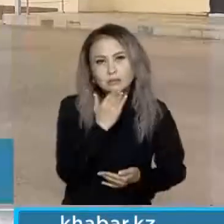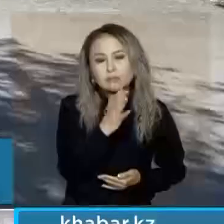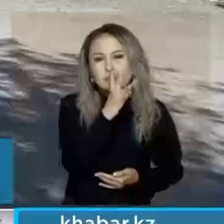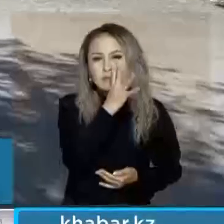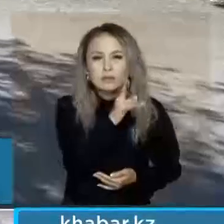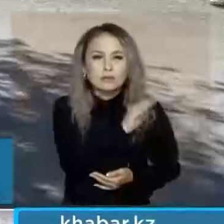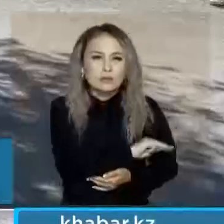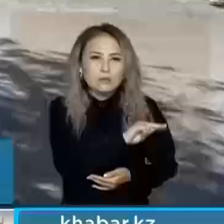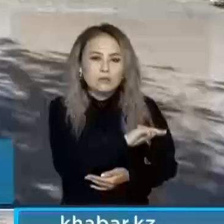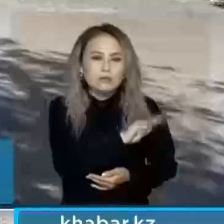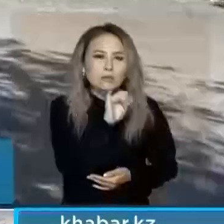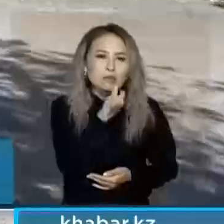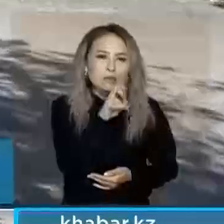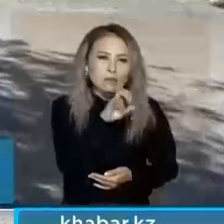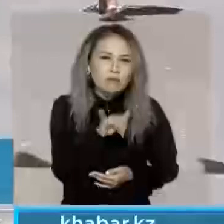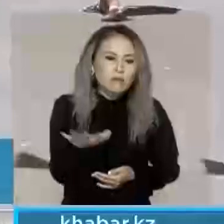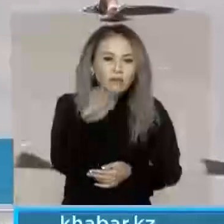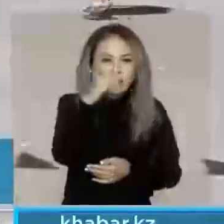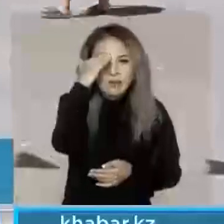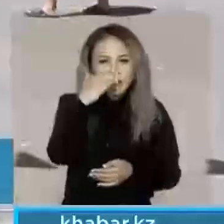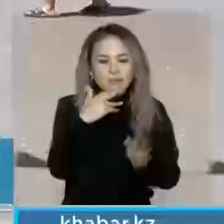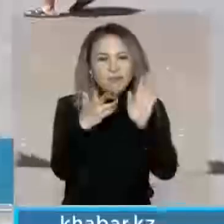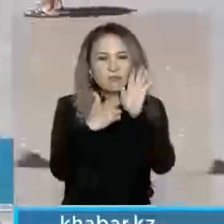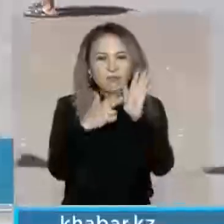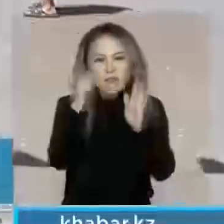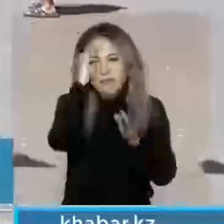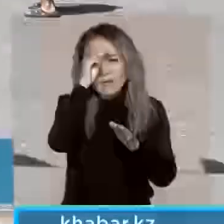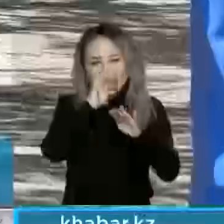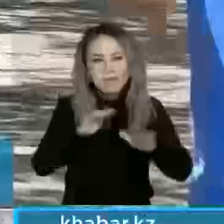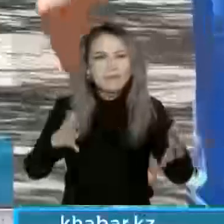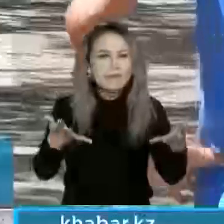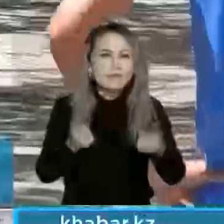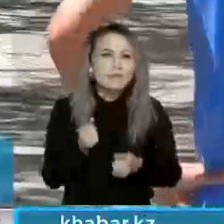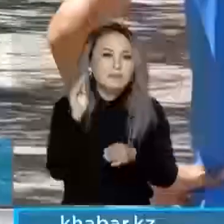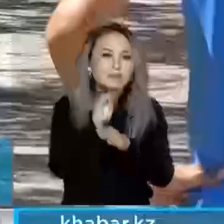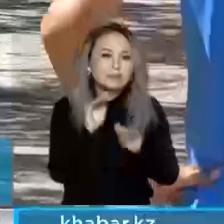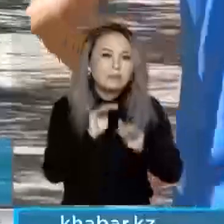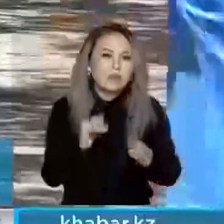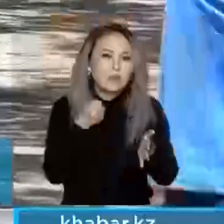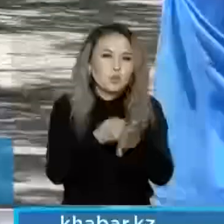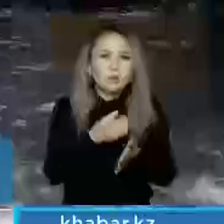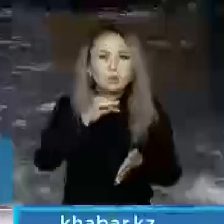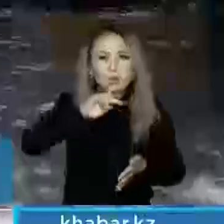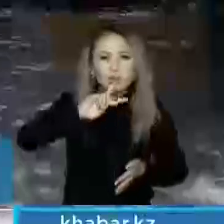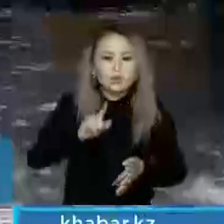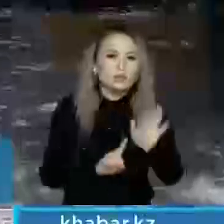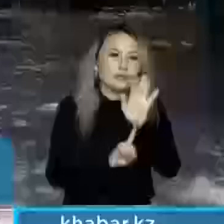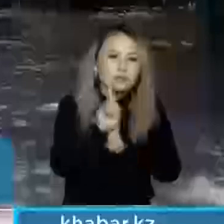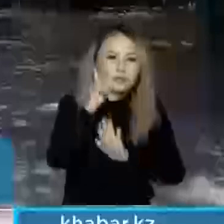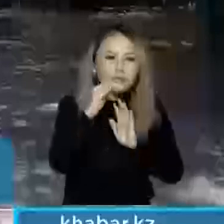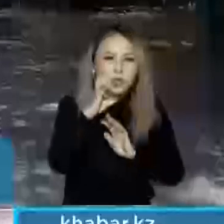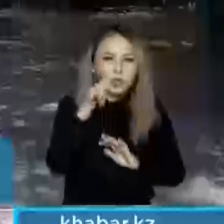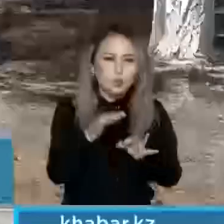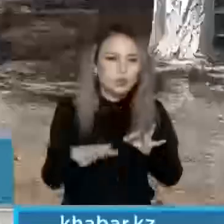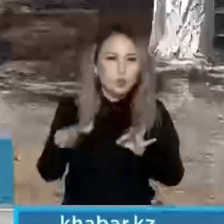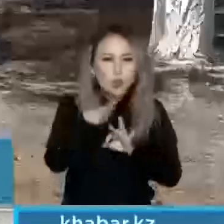демалсын. Шағала лагері биылғы жаз мезгілінде 800 оқушыны қабылдайды. Мұнда балалар шілде айында келе бастайды. Жетісу